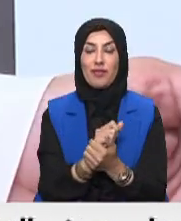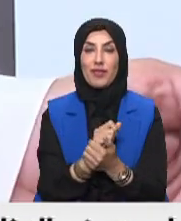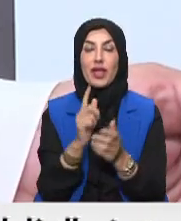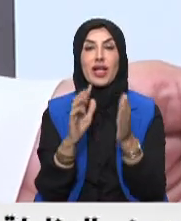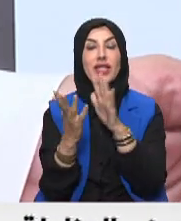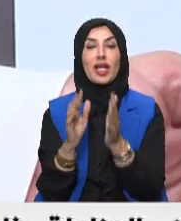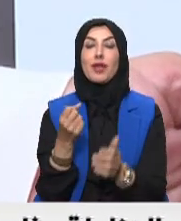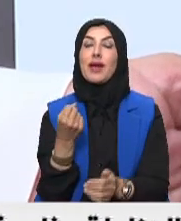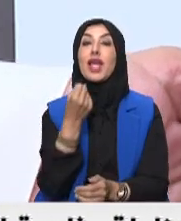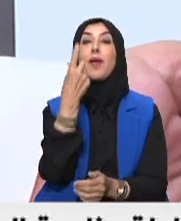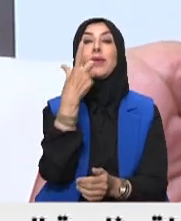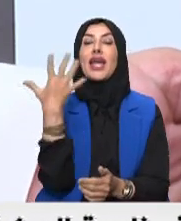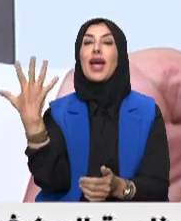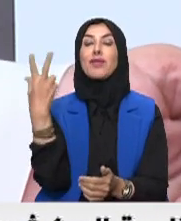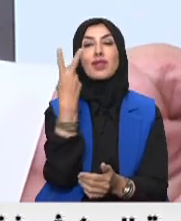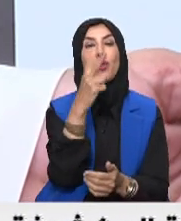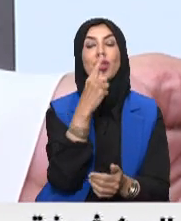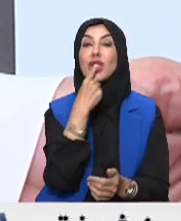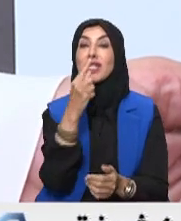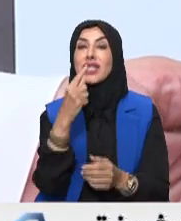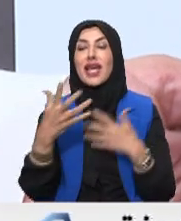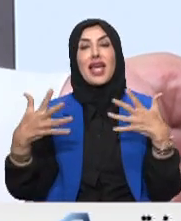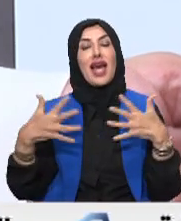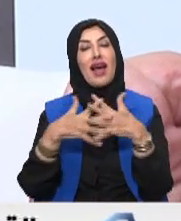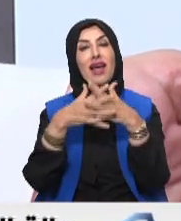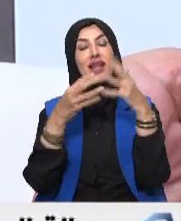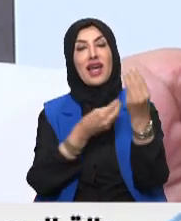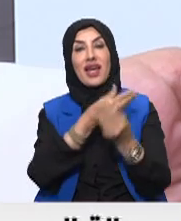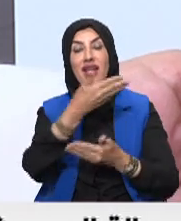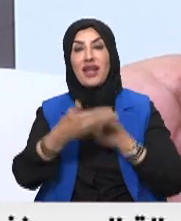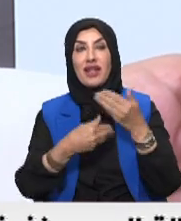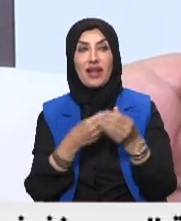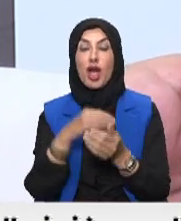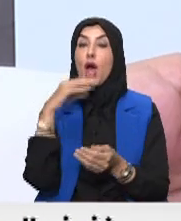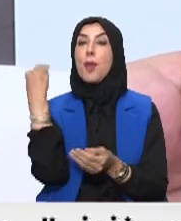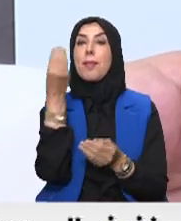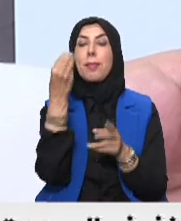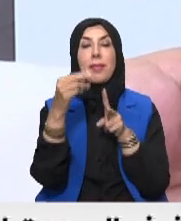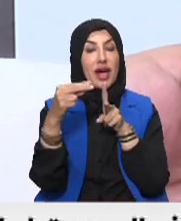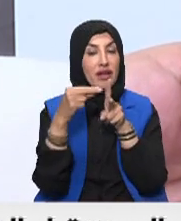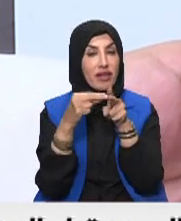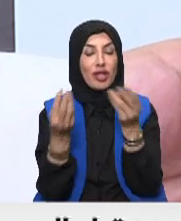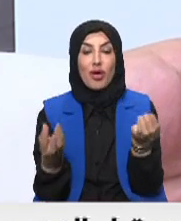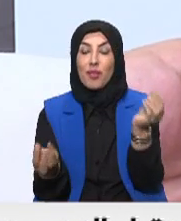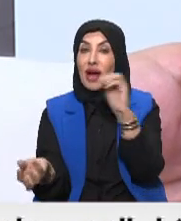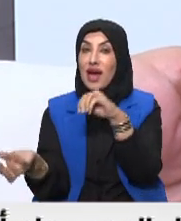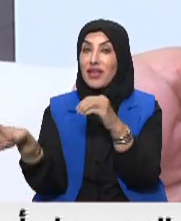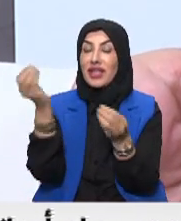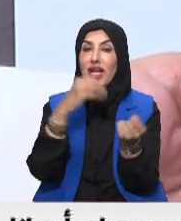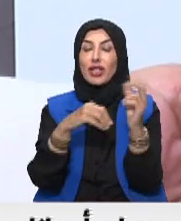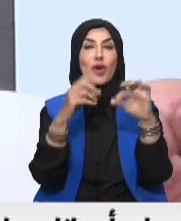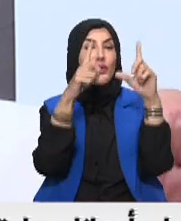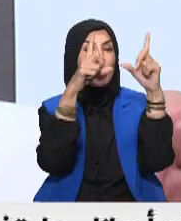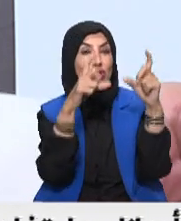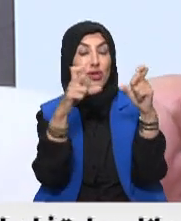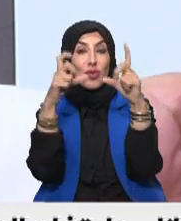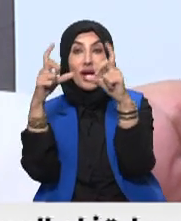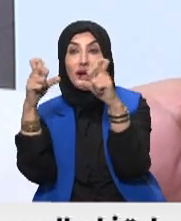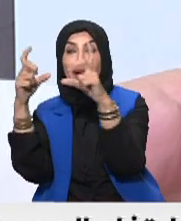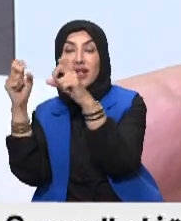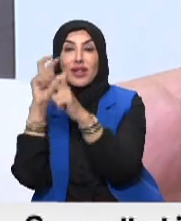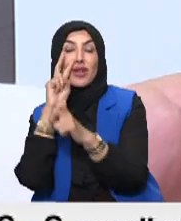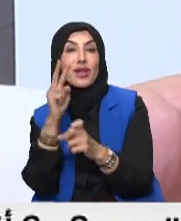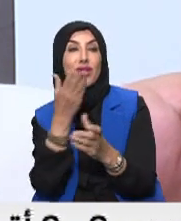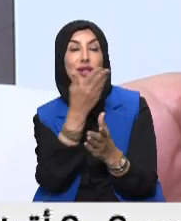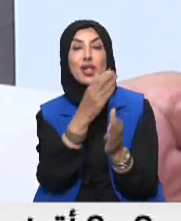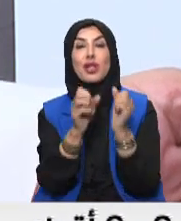125 عام على تلك الشراكه معرضنا اليوم يحتوي على مجموعه من الصور التي توثق هذه العلاقات